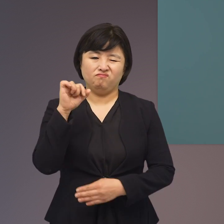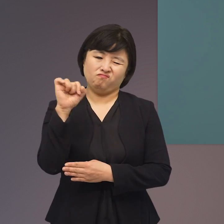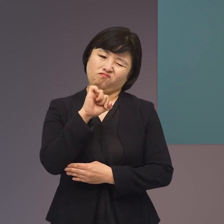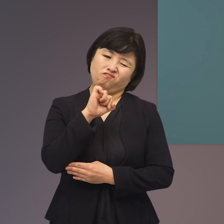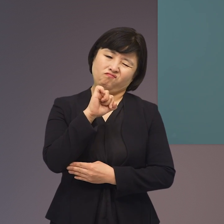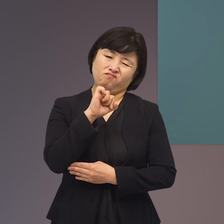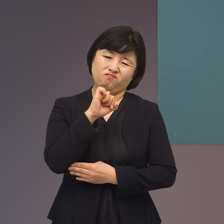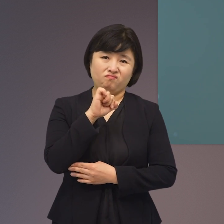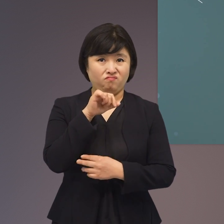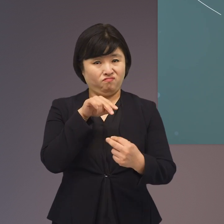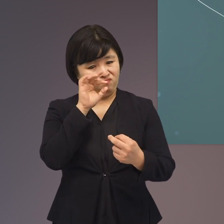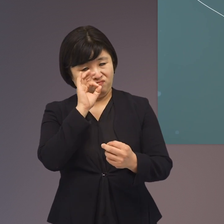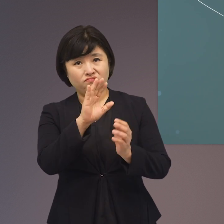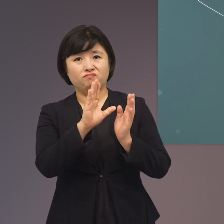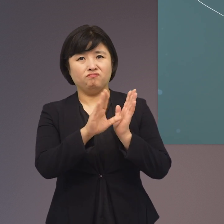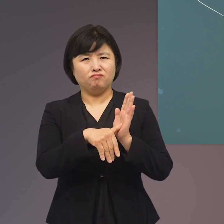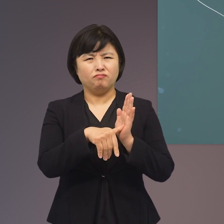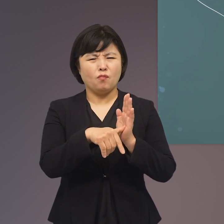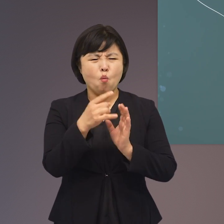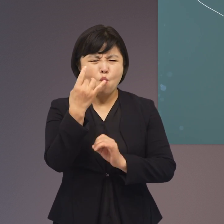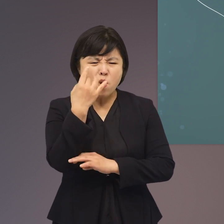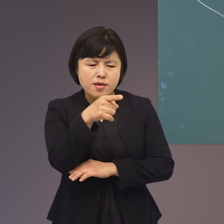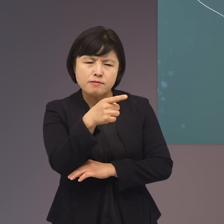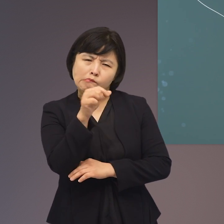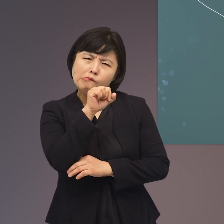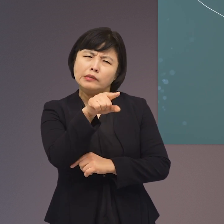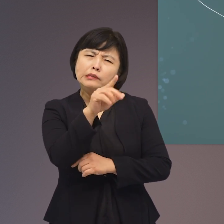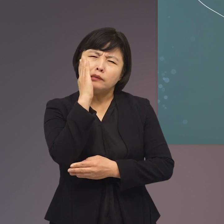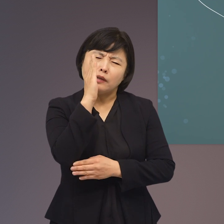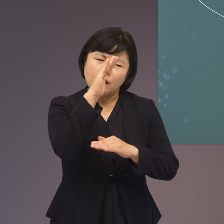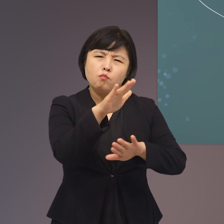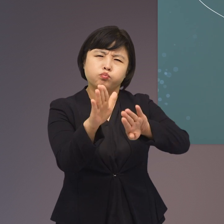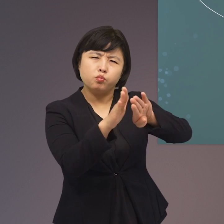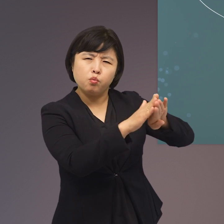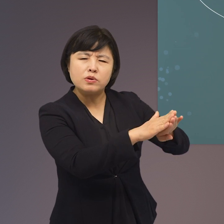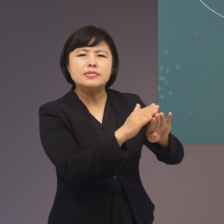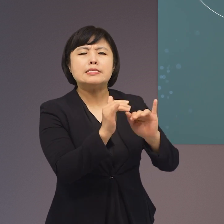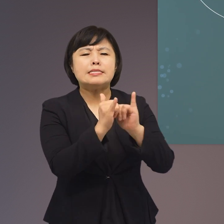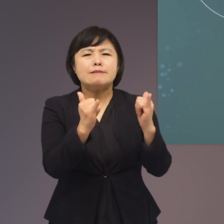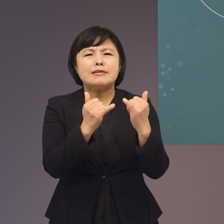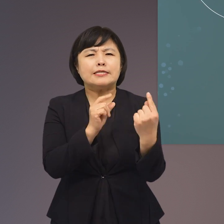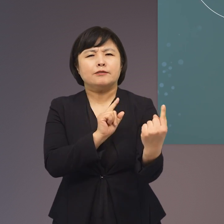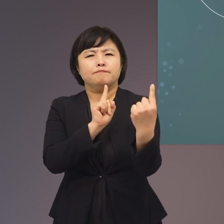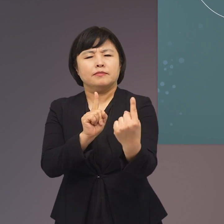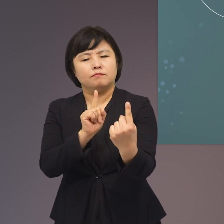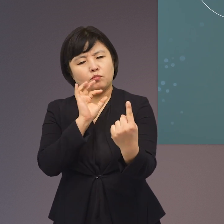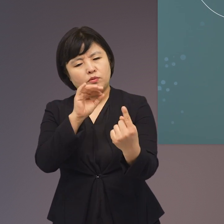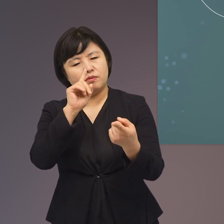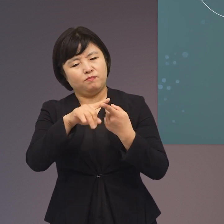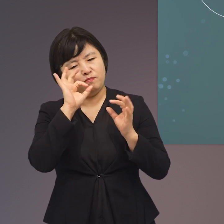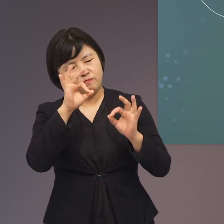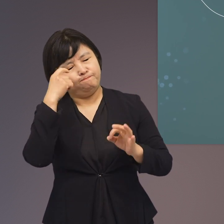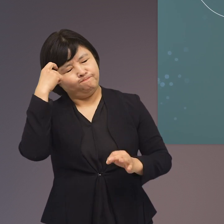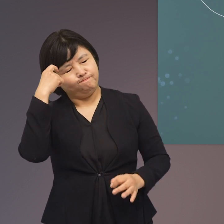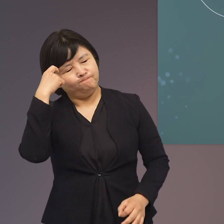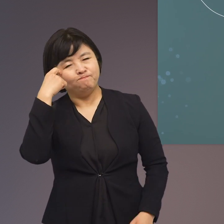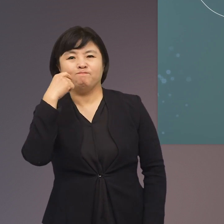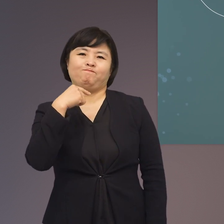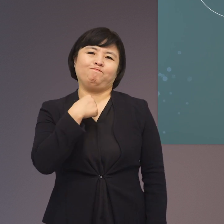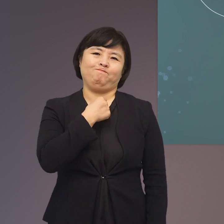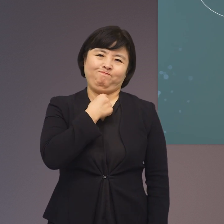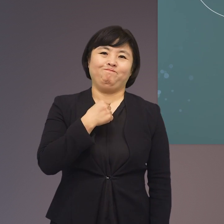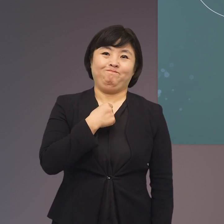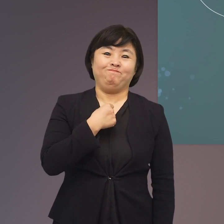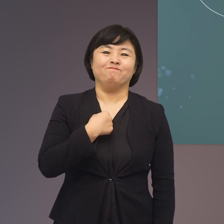이 두 상을 마주했을 때도 기존의 라오콘의 이야기는 제쳐두고 한 인물로서 보이는 그대로를 보려